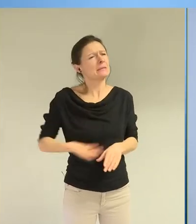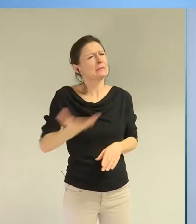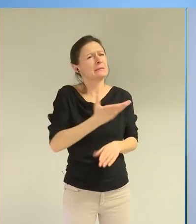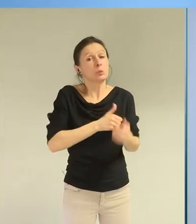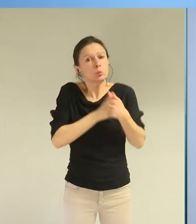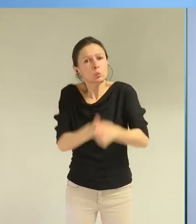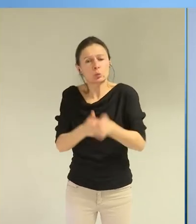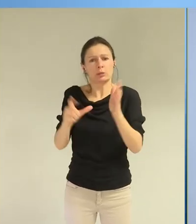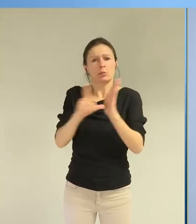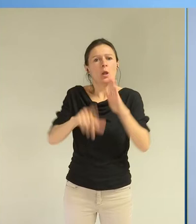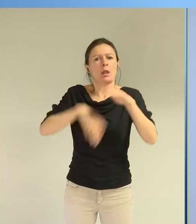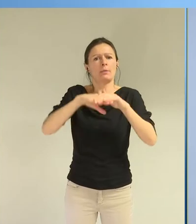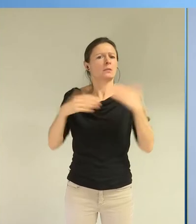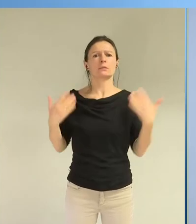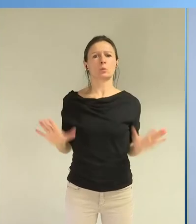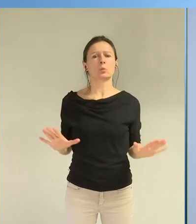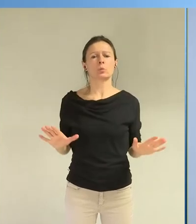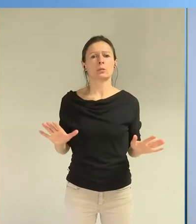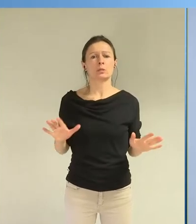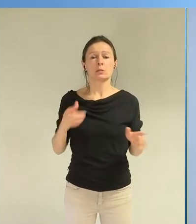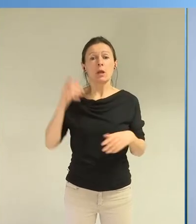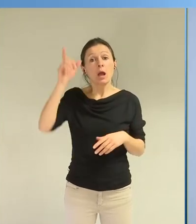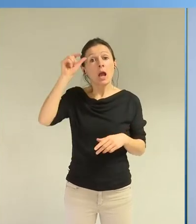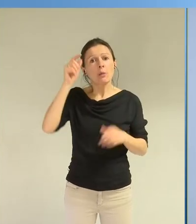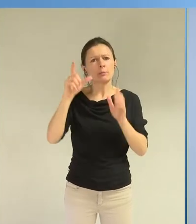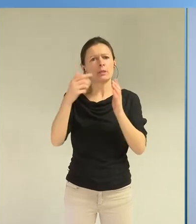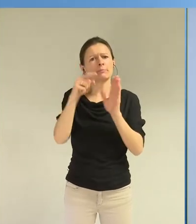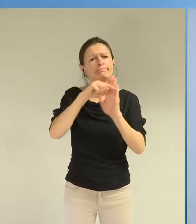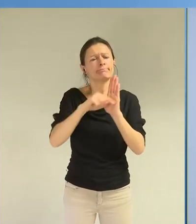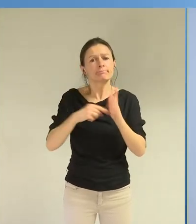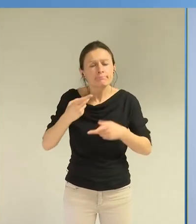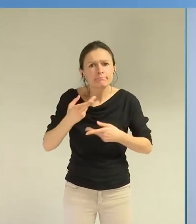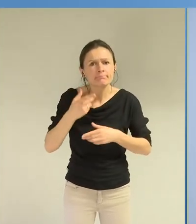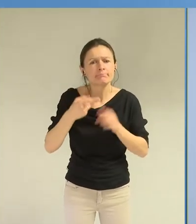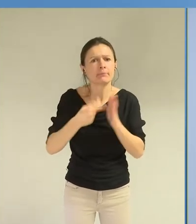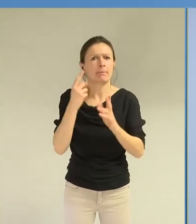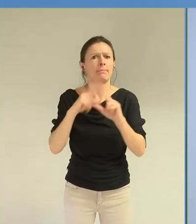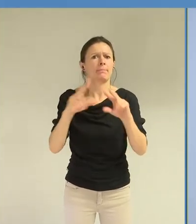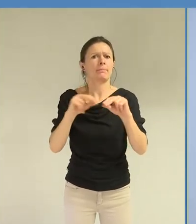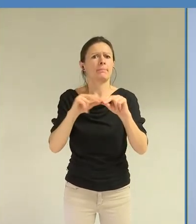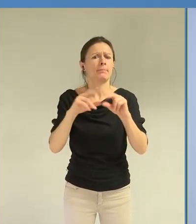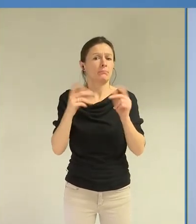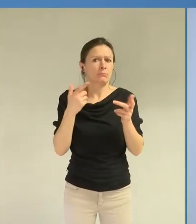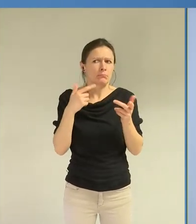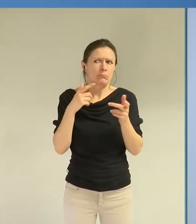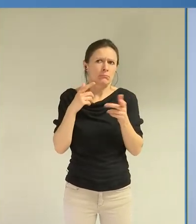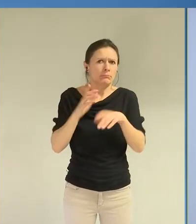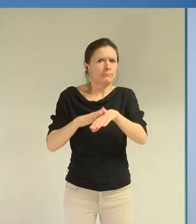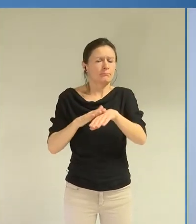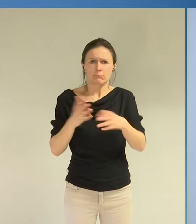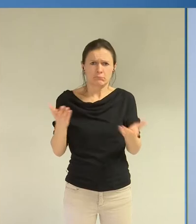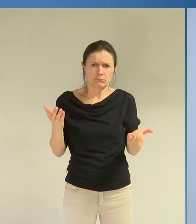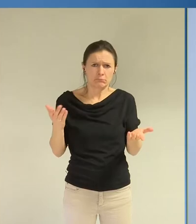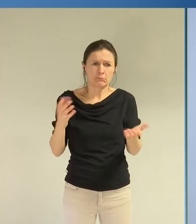rappeler ces vérités républicaine n'est pas une offense faite à la sensibilité particulière des unes et des autres qui se lèvent aujourd'hui